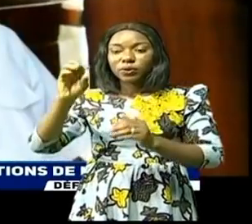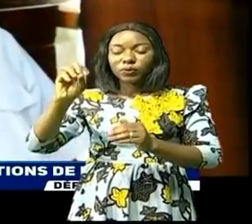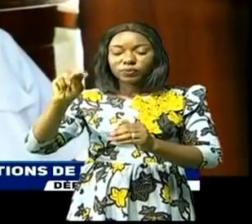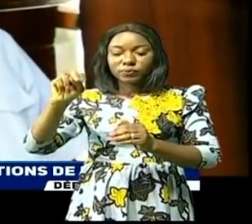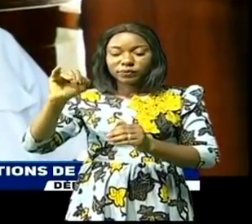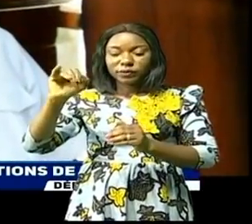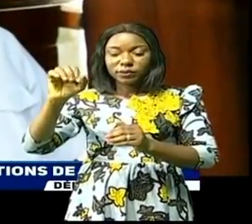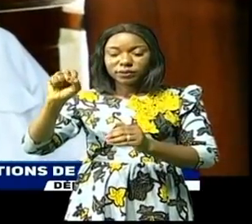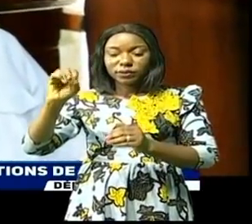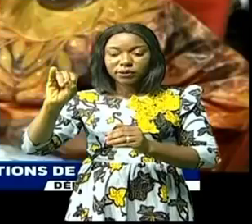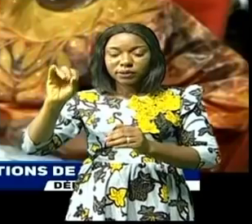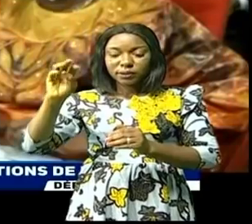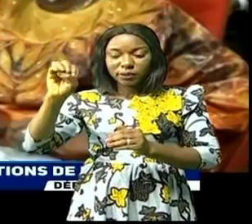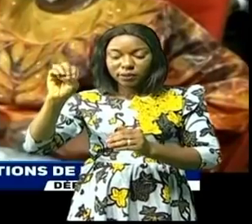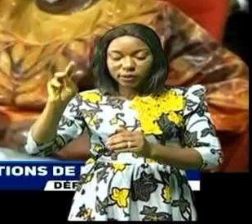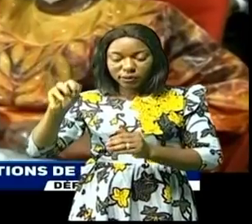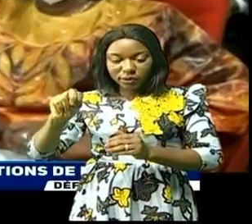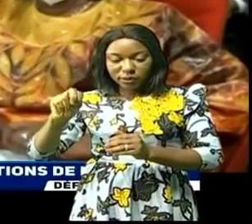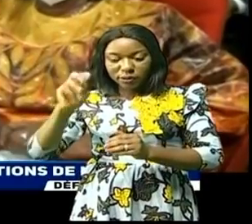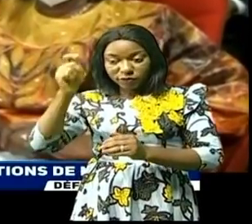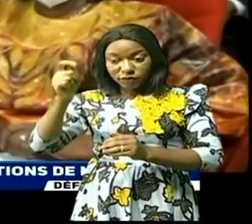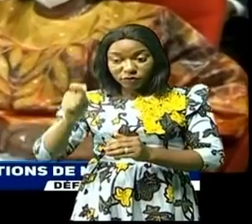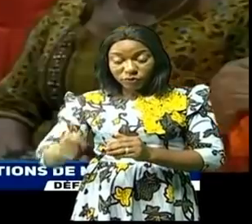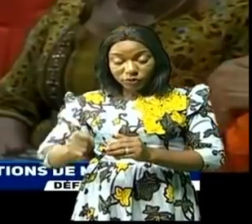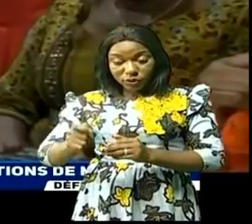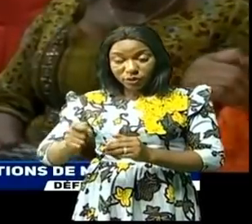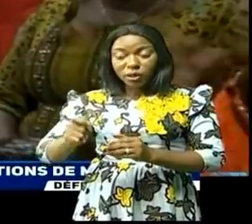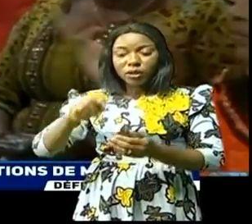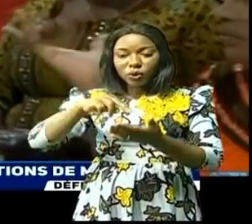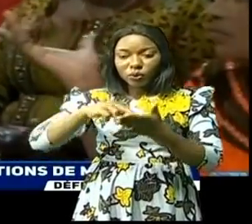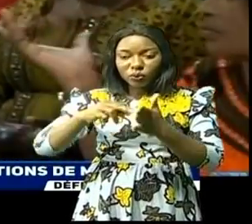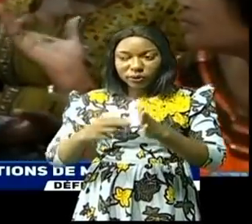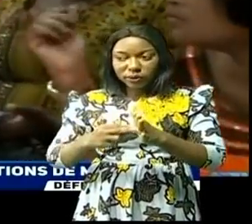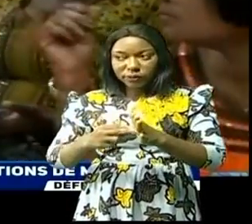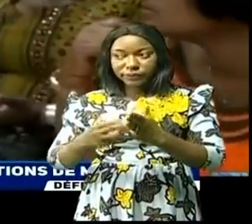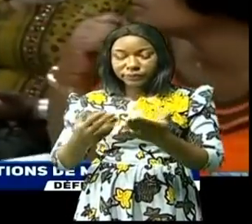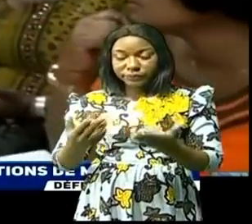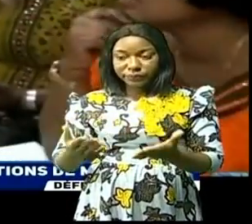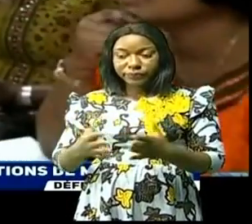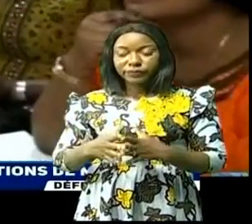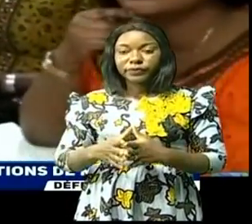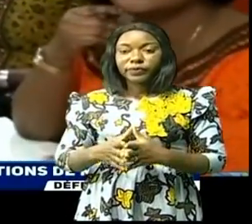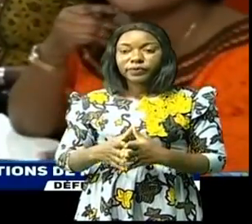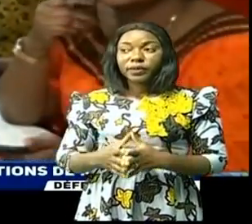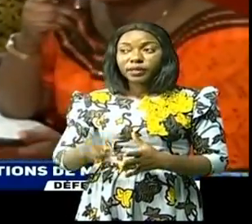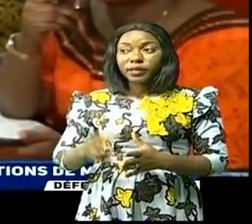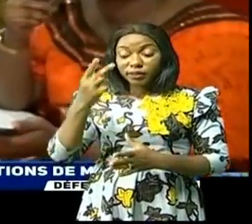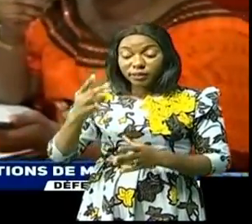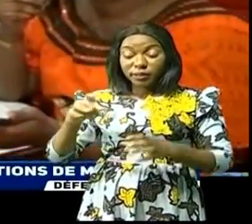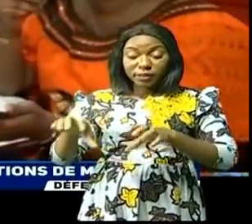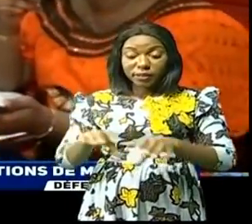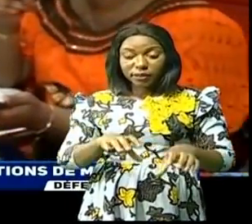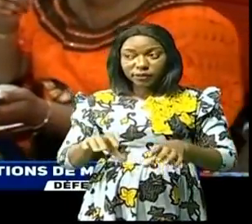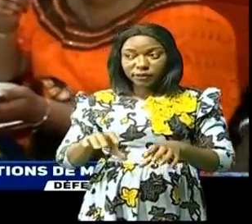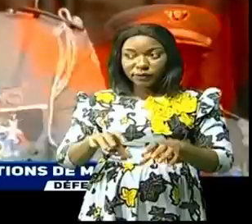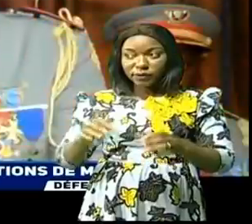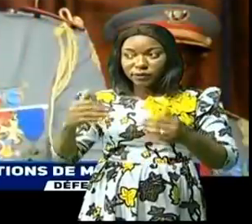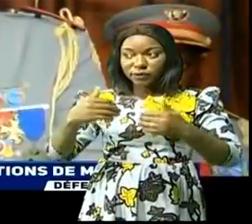la régionalisation des forces parallèles et de l'externe ». Avec ces deux activités, le Tchad